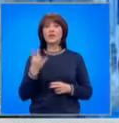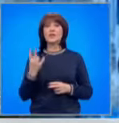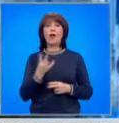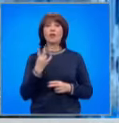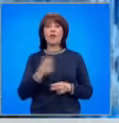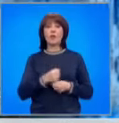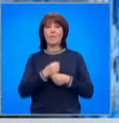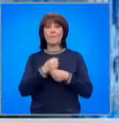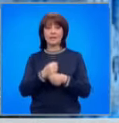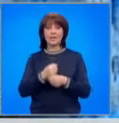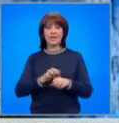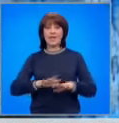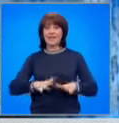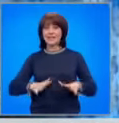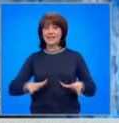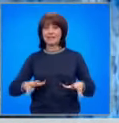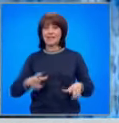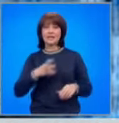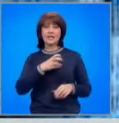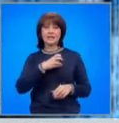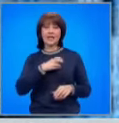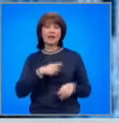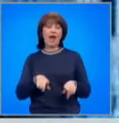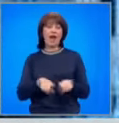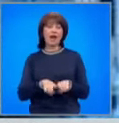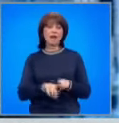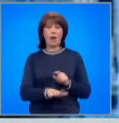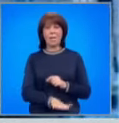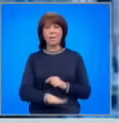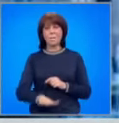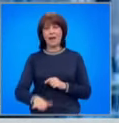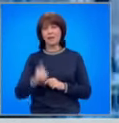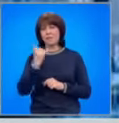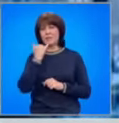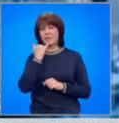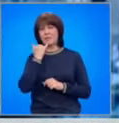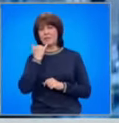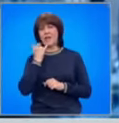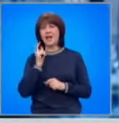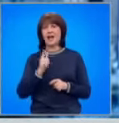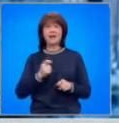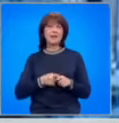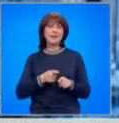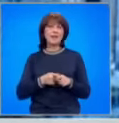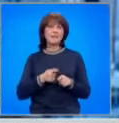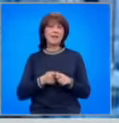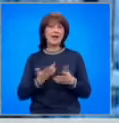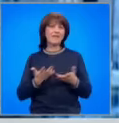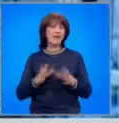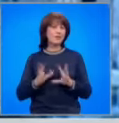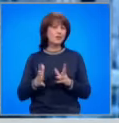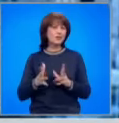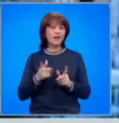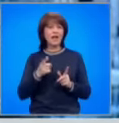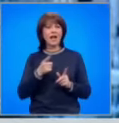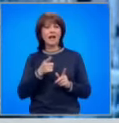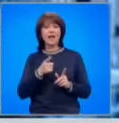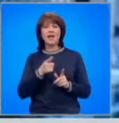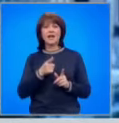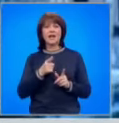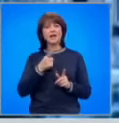на ГЕРБ е малко като малките деца, които са направили едно малко дете, направило много бели и казва на родители, сега ще се променя. Обаче